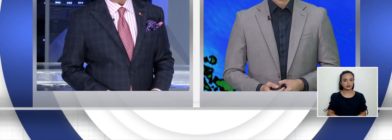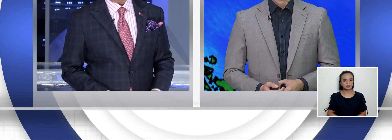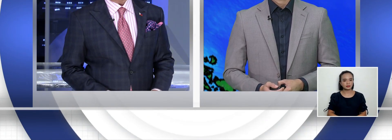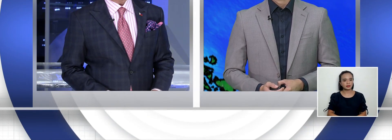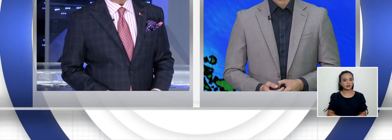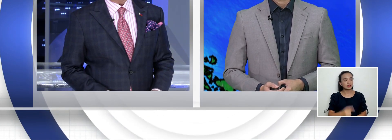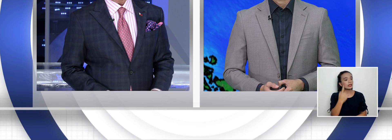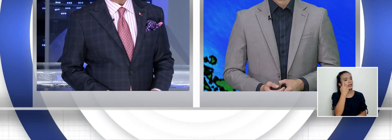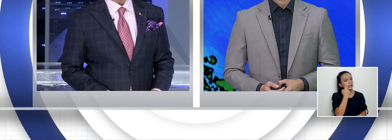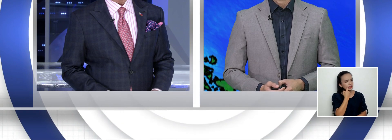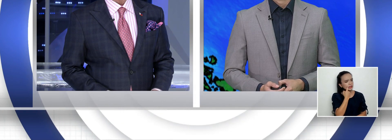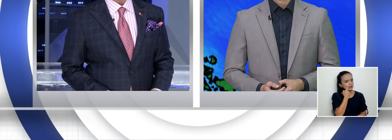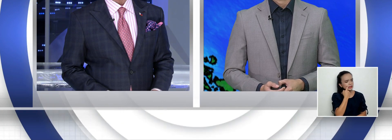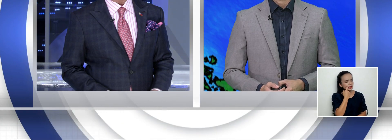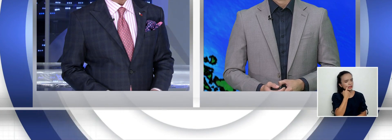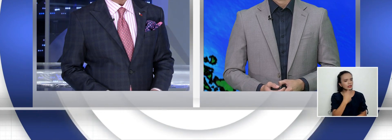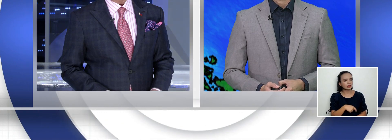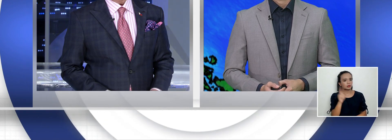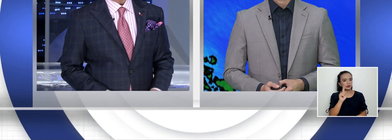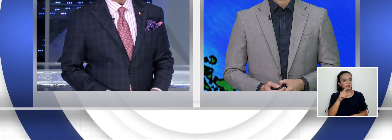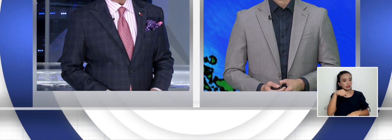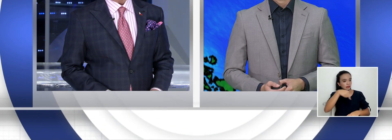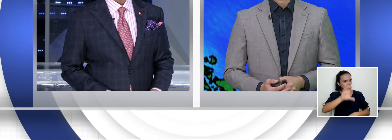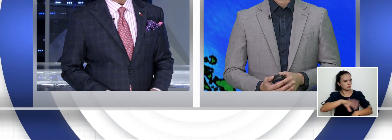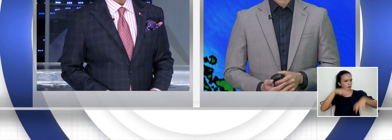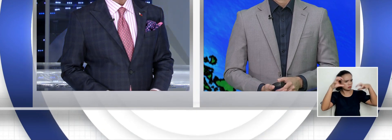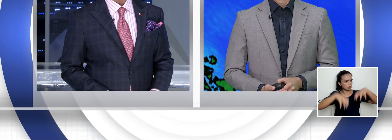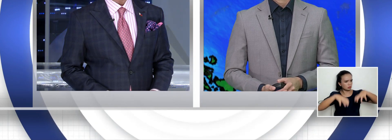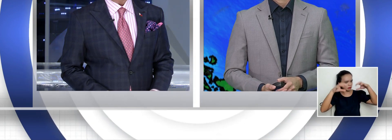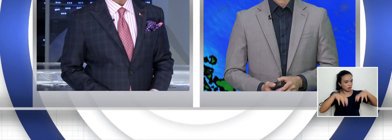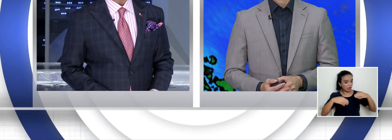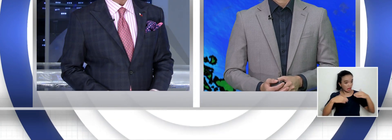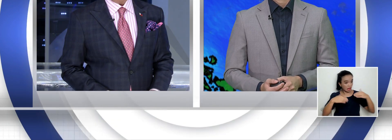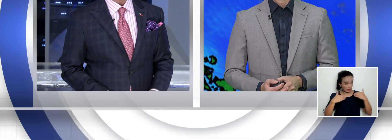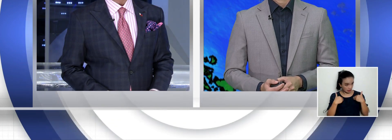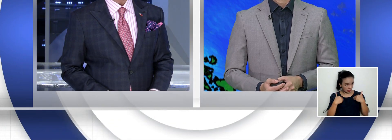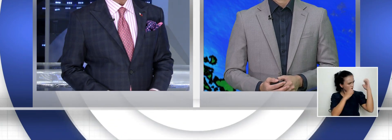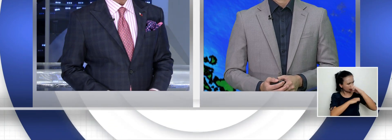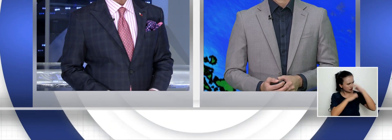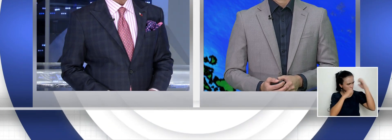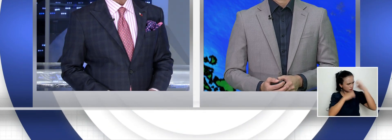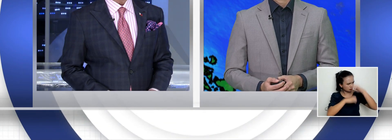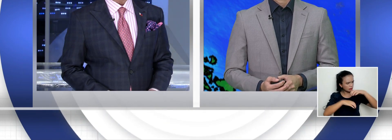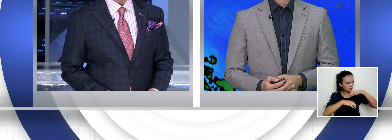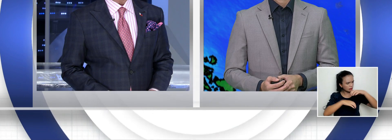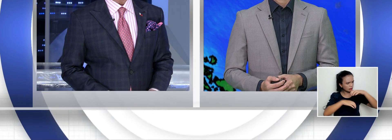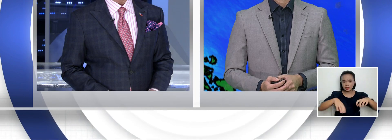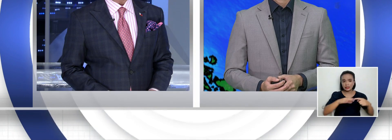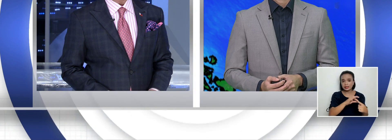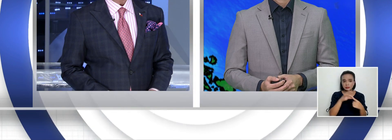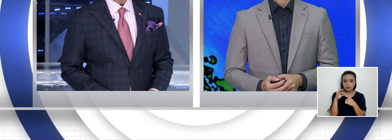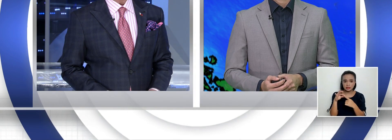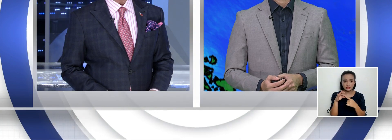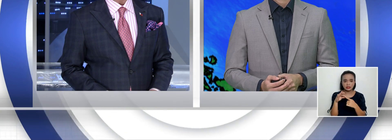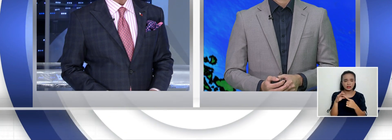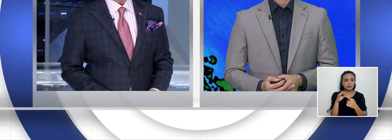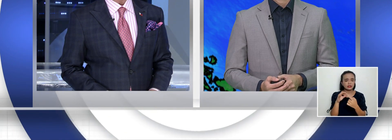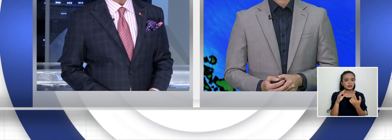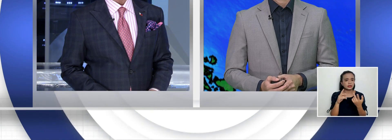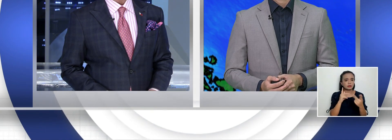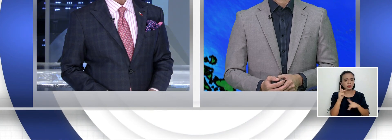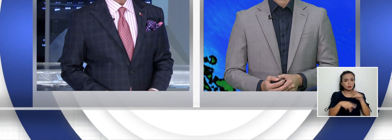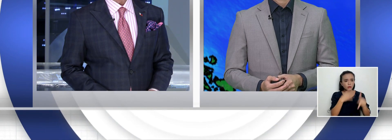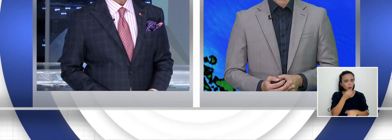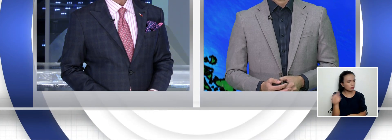kanina ay inulan ang Quezon City. May aasahan pa ba tayo mga pag-ulan, lalong-lalong sa ating mga kababayang magbabiyahe